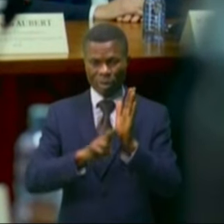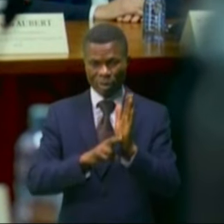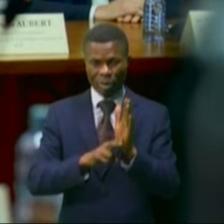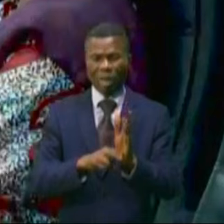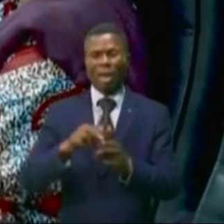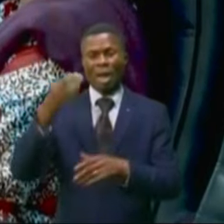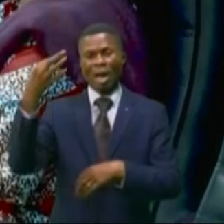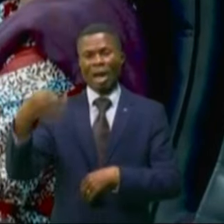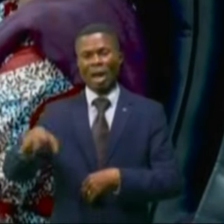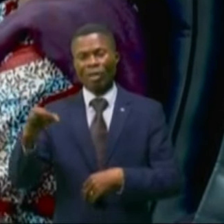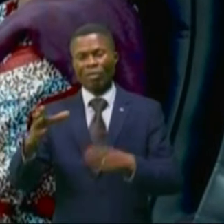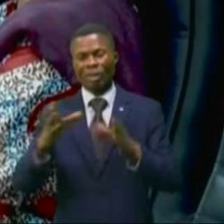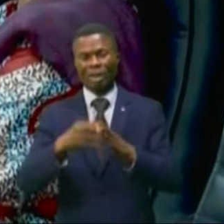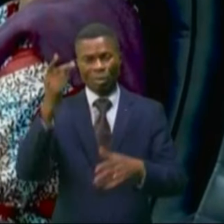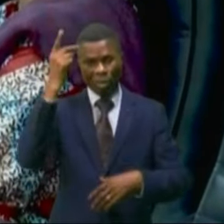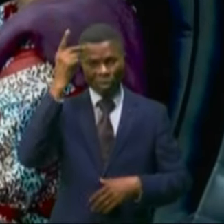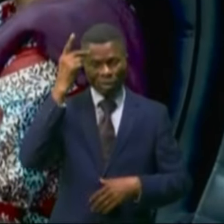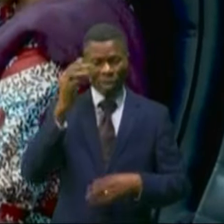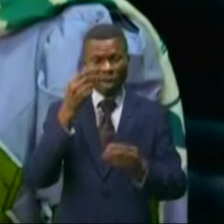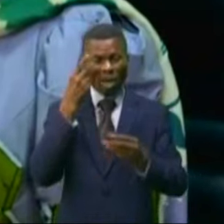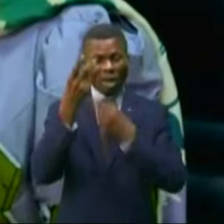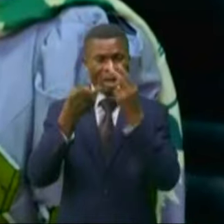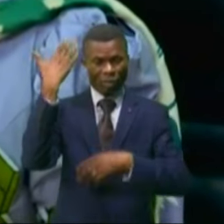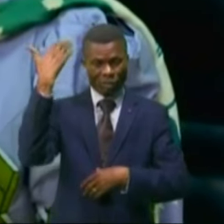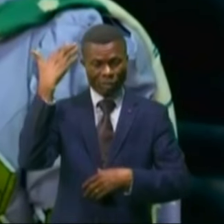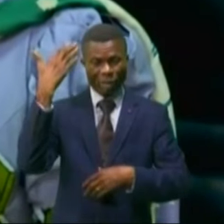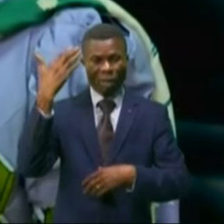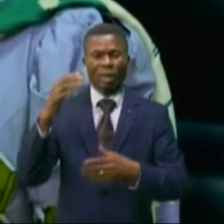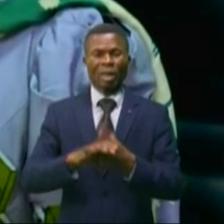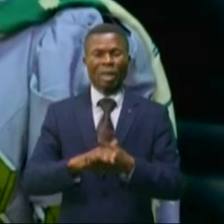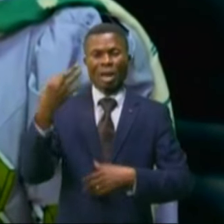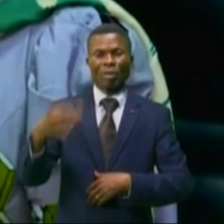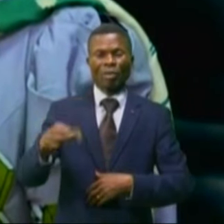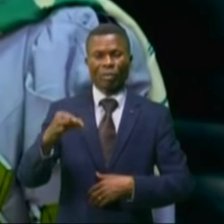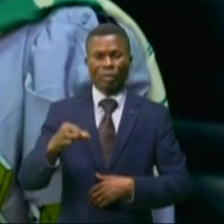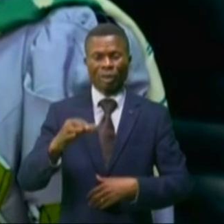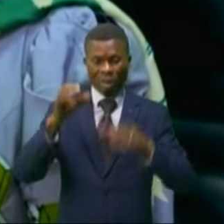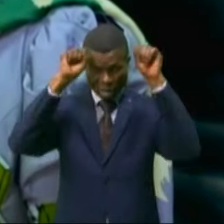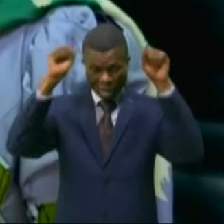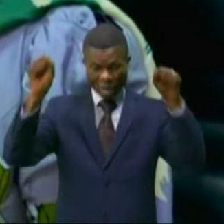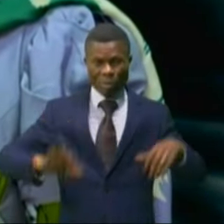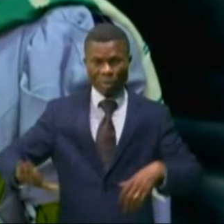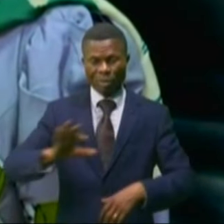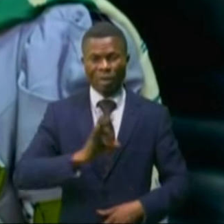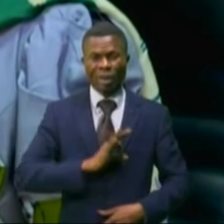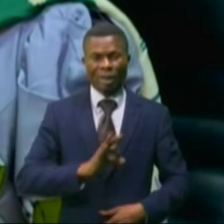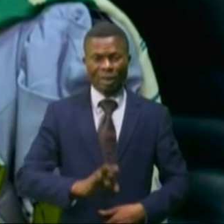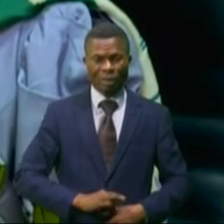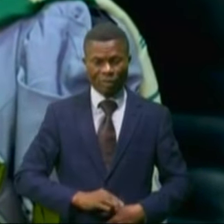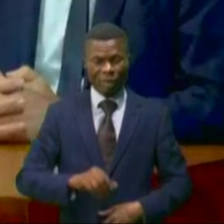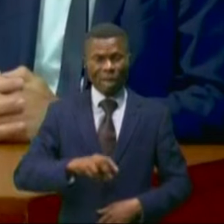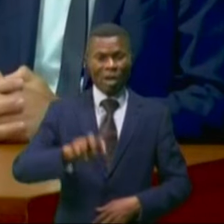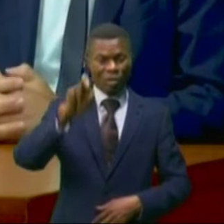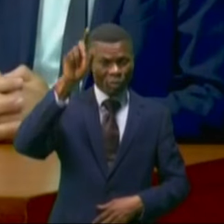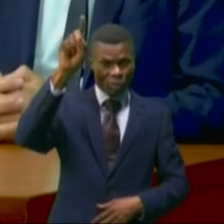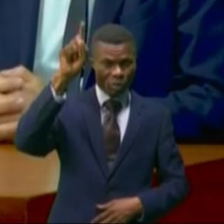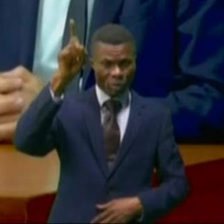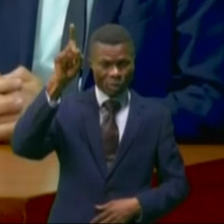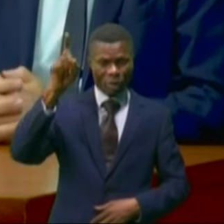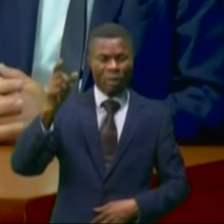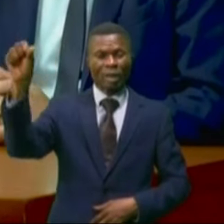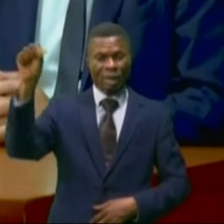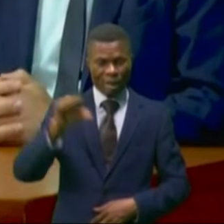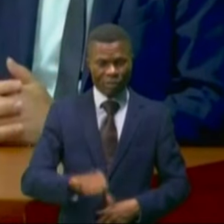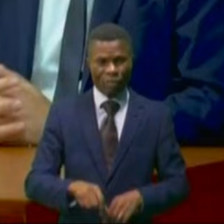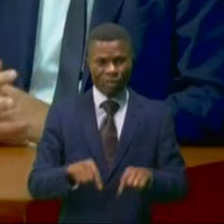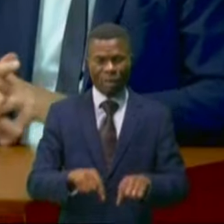Kinshasa après la dernière visite d'État effectuée en France par le président de la République Félix-Antoine Tshisekedi, ces élus ont